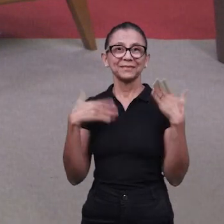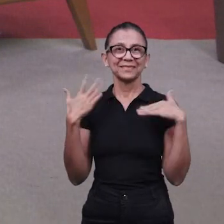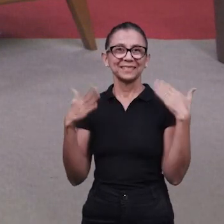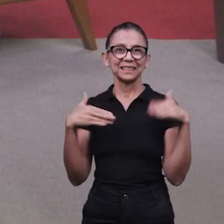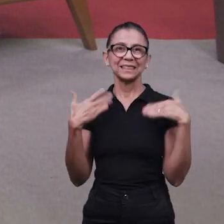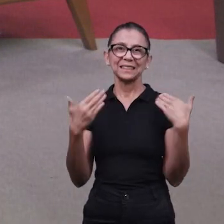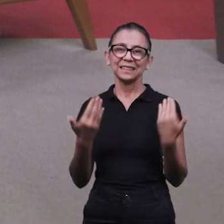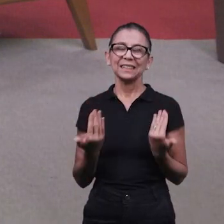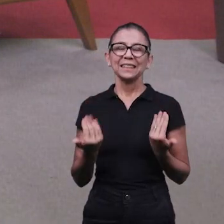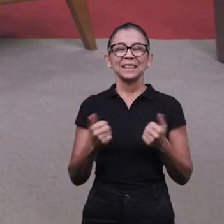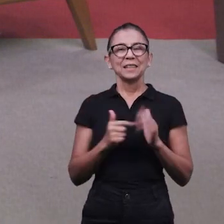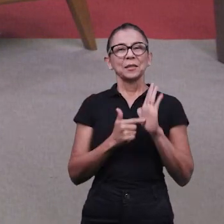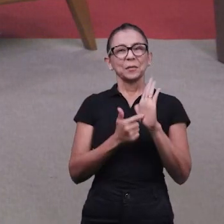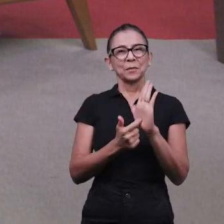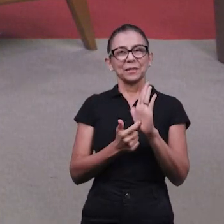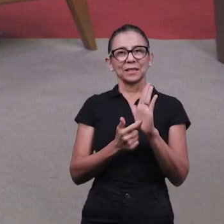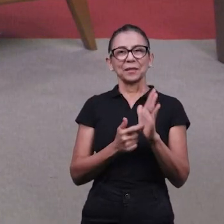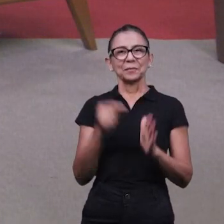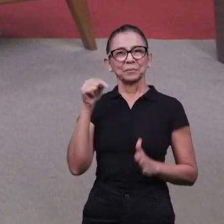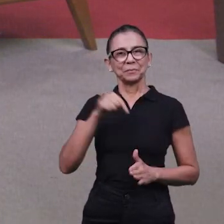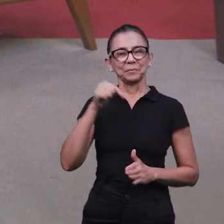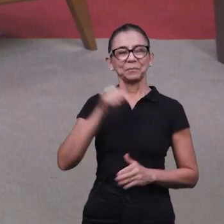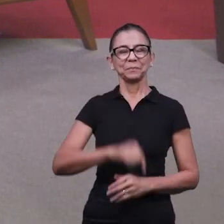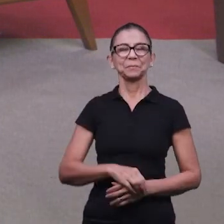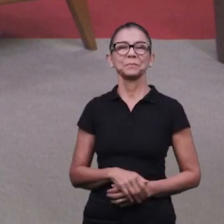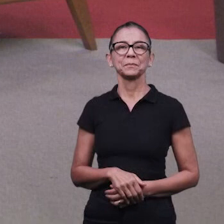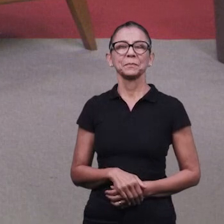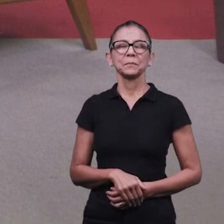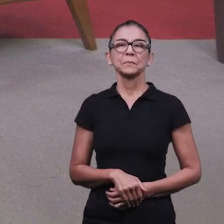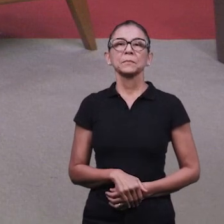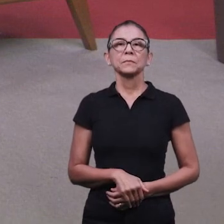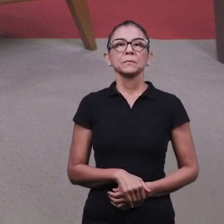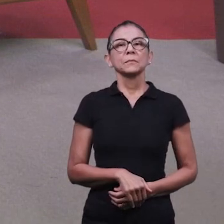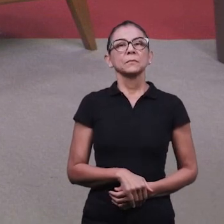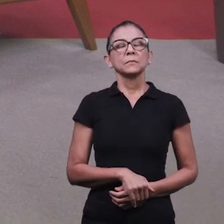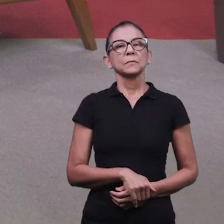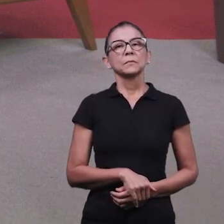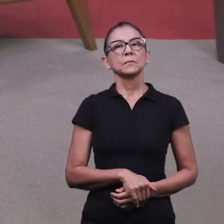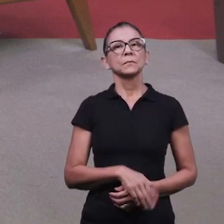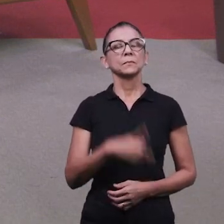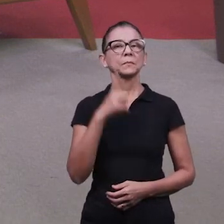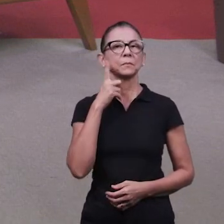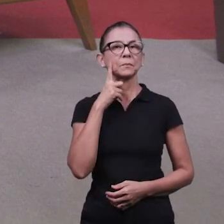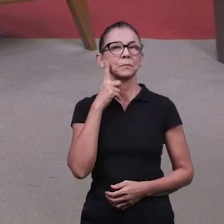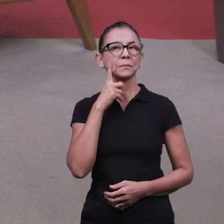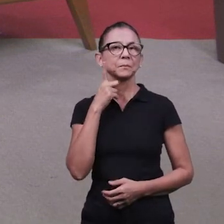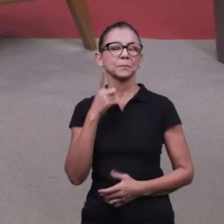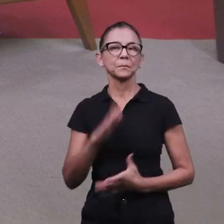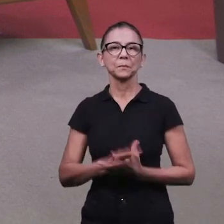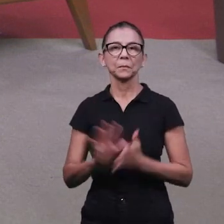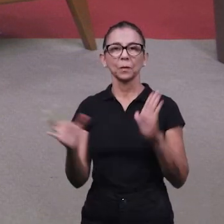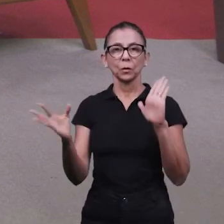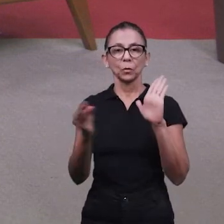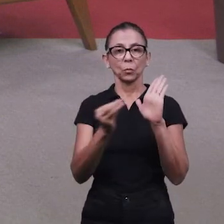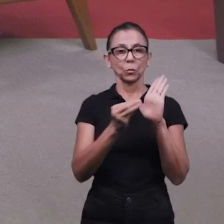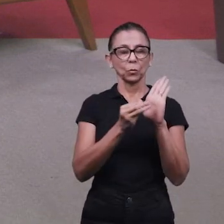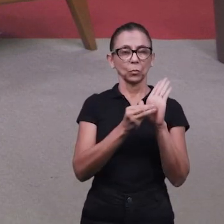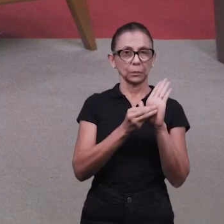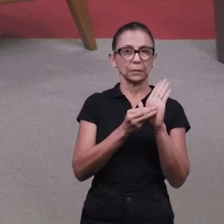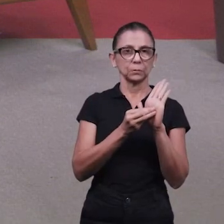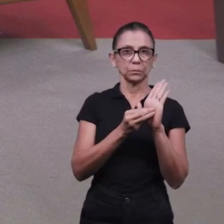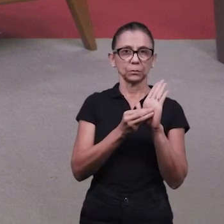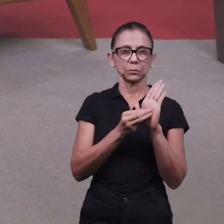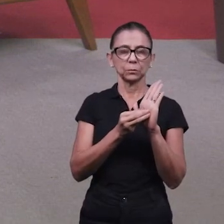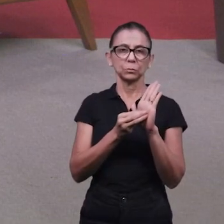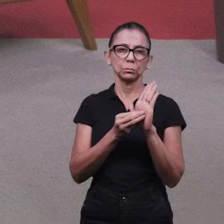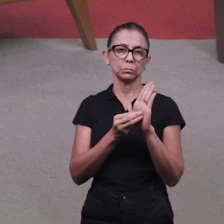votre famille. Et nous aurons beaucoup de joie à partager ici. Passons maintenant au contenu de